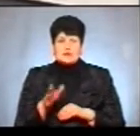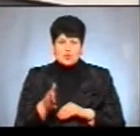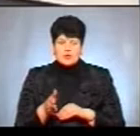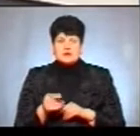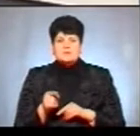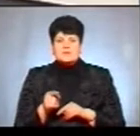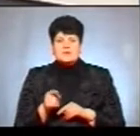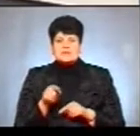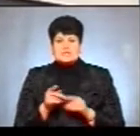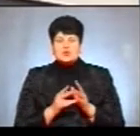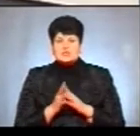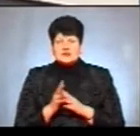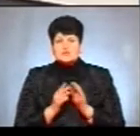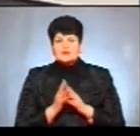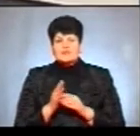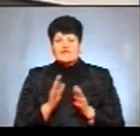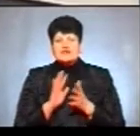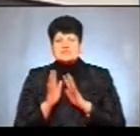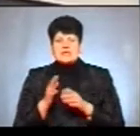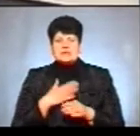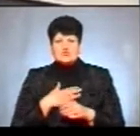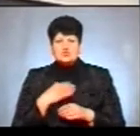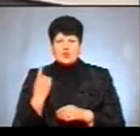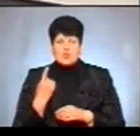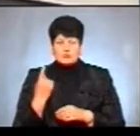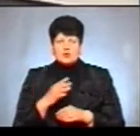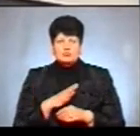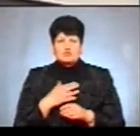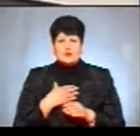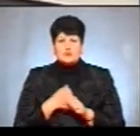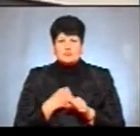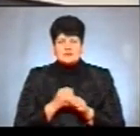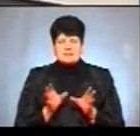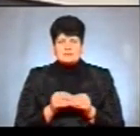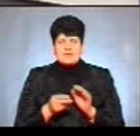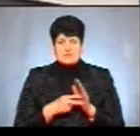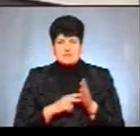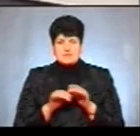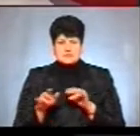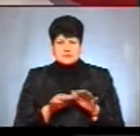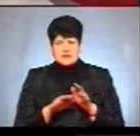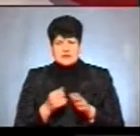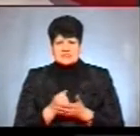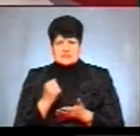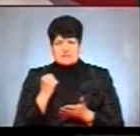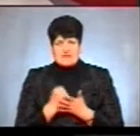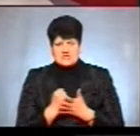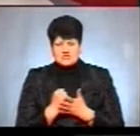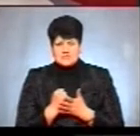ці основному рослинки зростають в лісах нашої області. Був нами опрацьований спільний план заходів, який затверджений